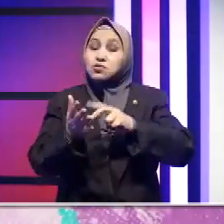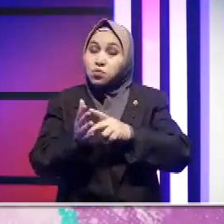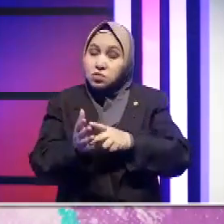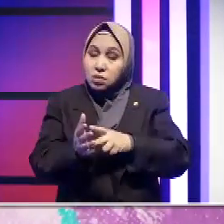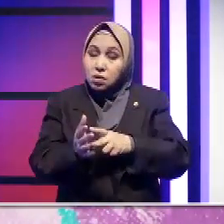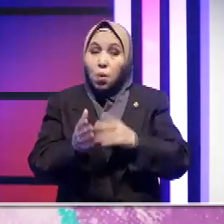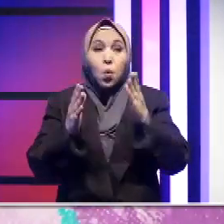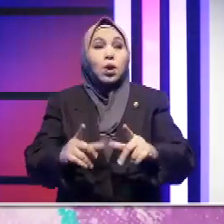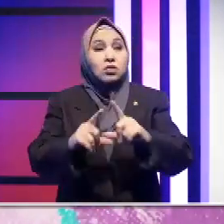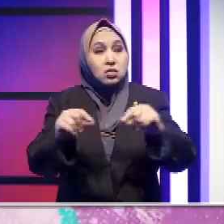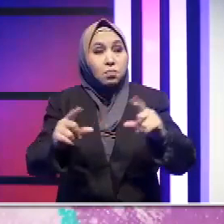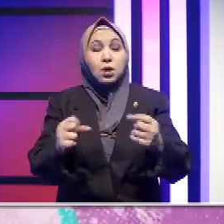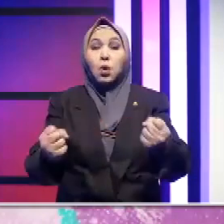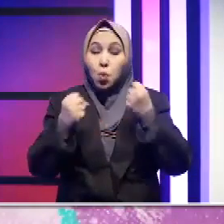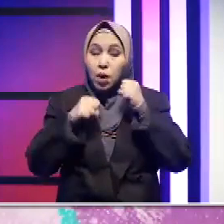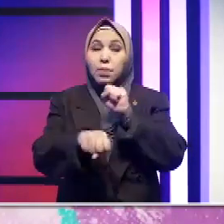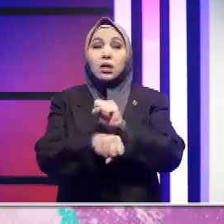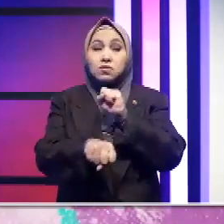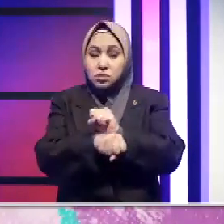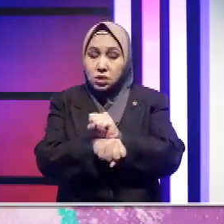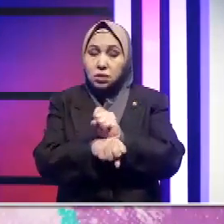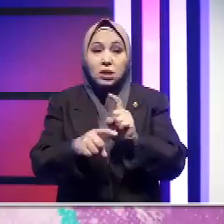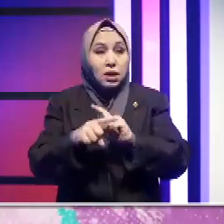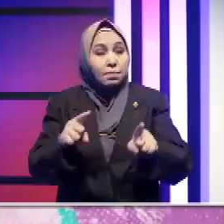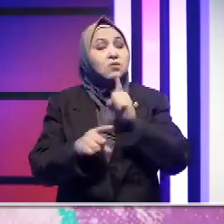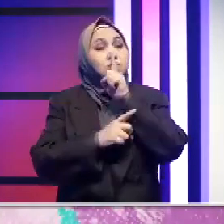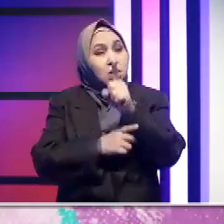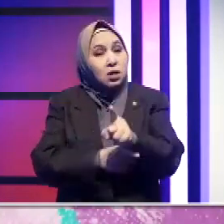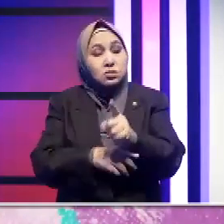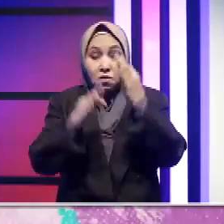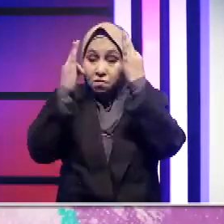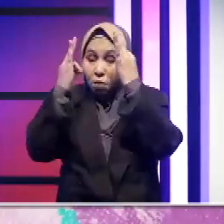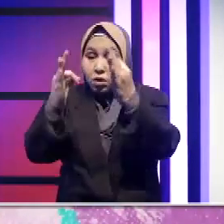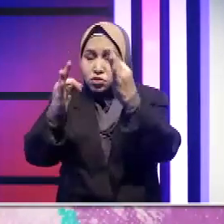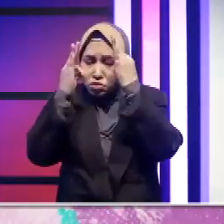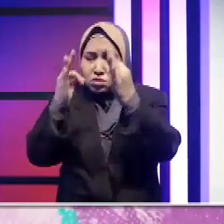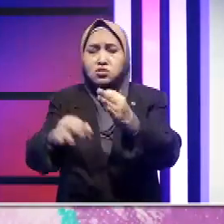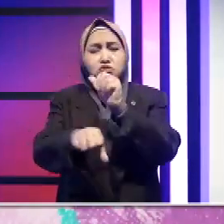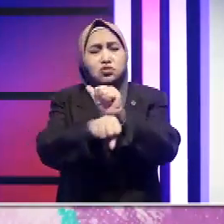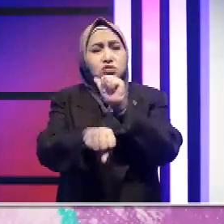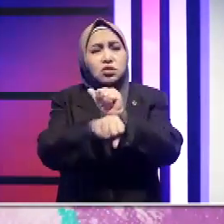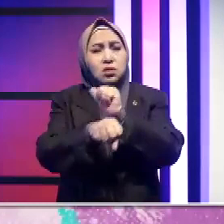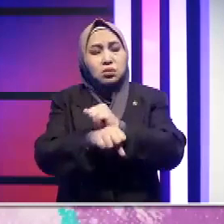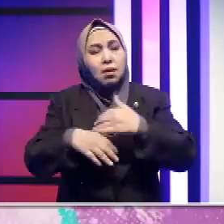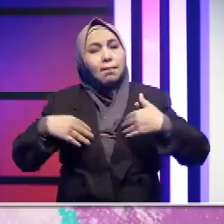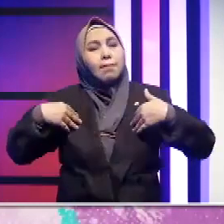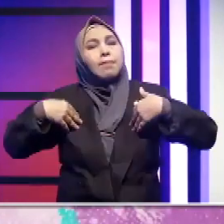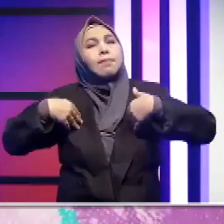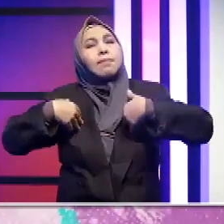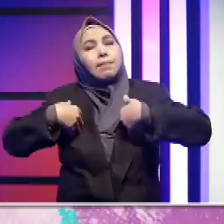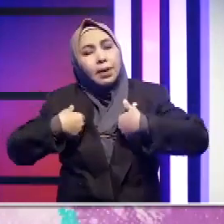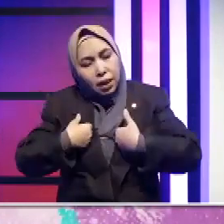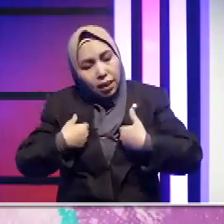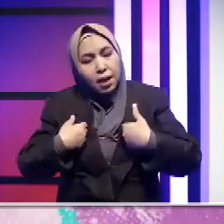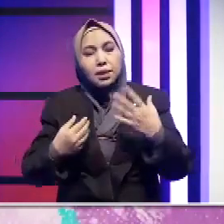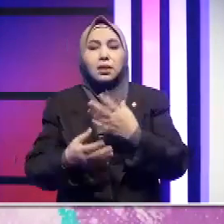orang Jepun imports bekerja bercahaya tetapi rupanya pilih fokus kerja 37 itu menyebabkan capek sebentar Dia pernah jadi